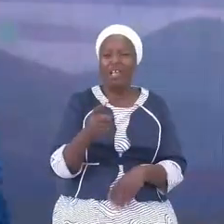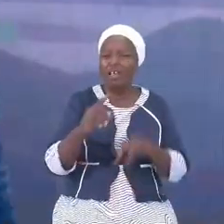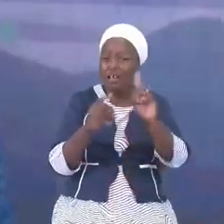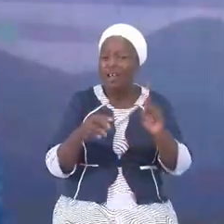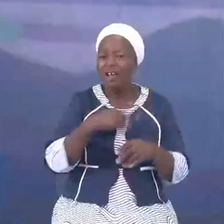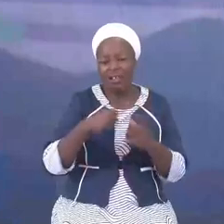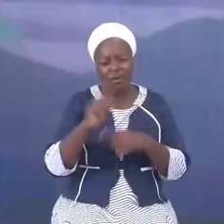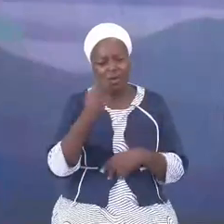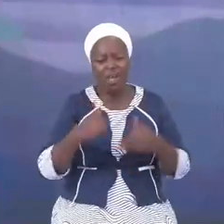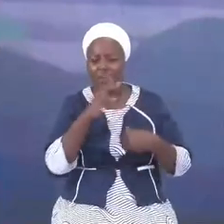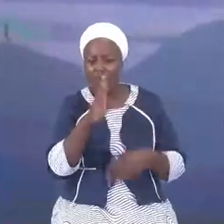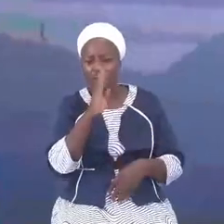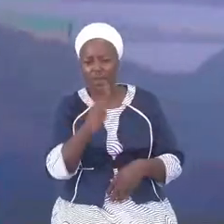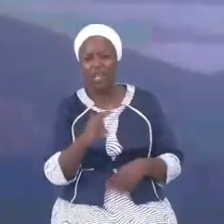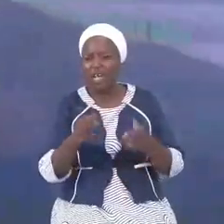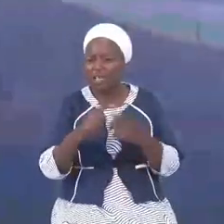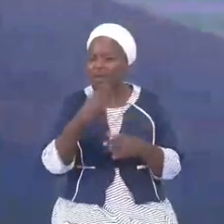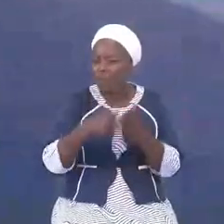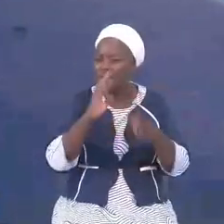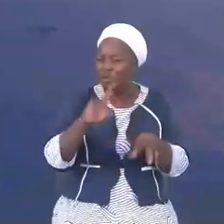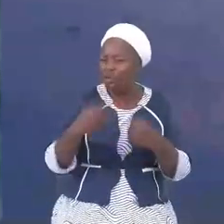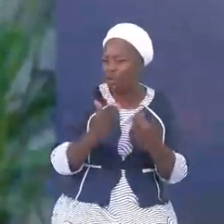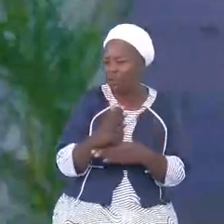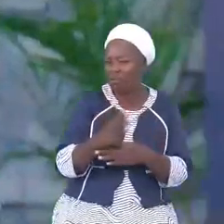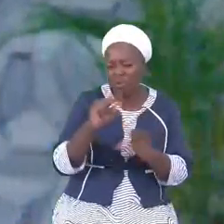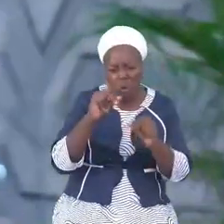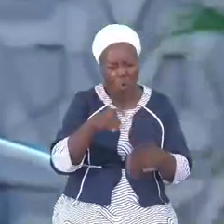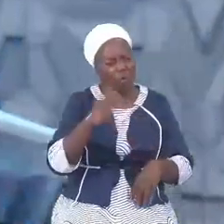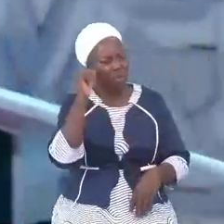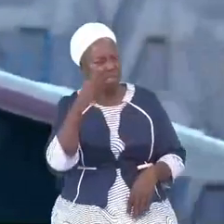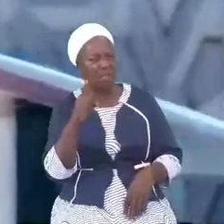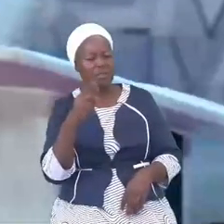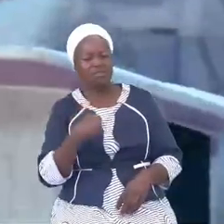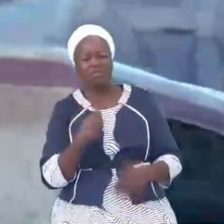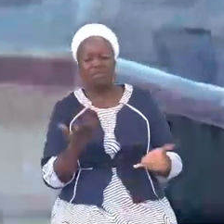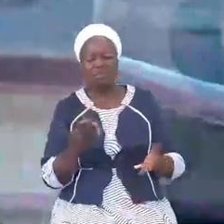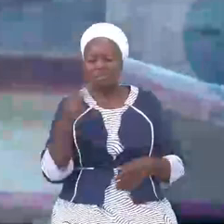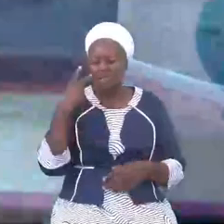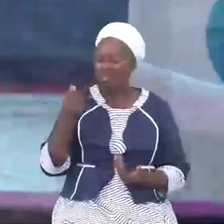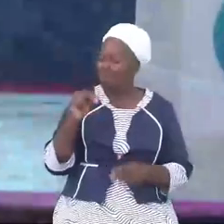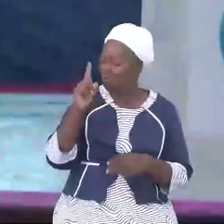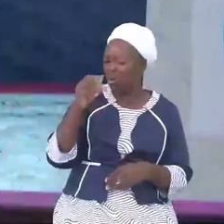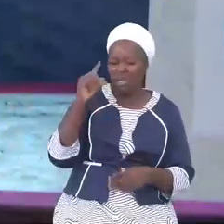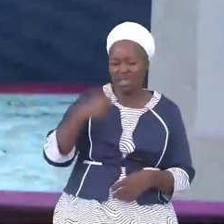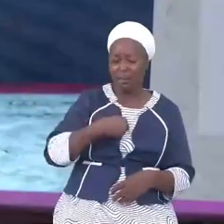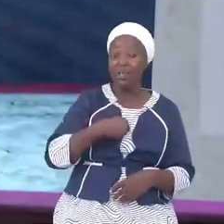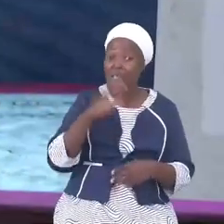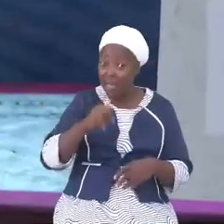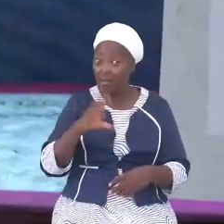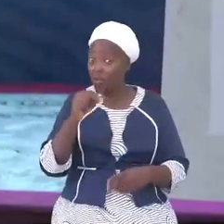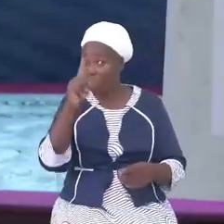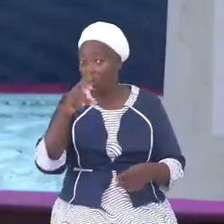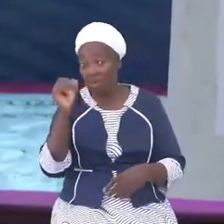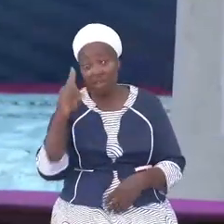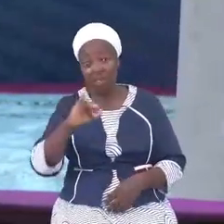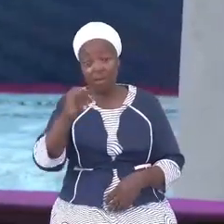Où es-tu? Qu'est-ce que tu en dis? Personne ne me comprend. Personne ne comprenait Jonas. Mais sa condition, mais tout